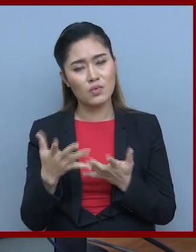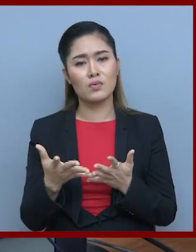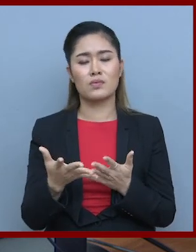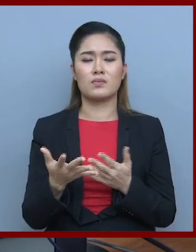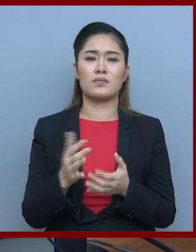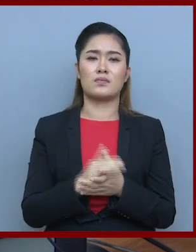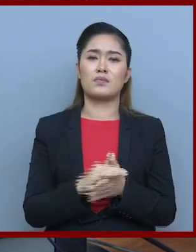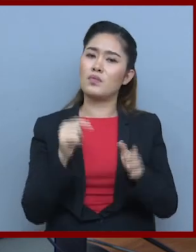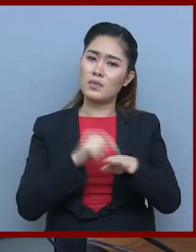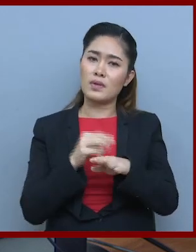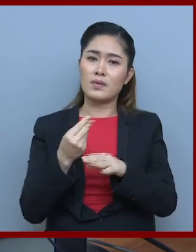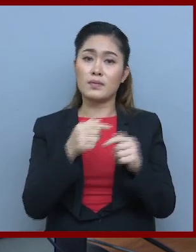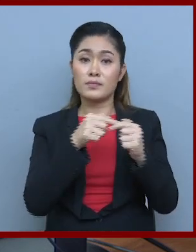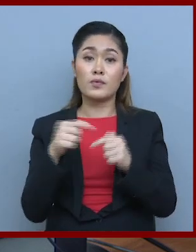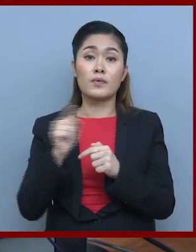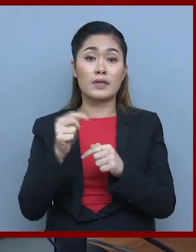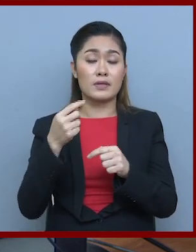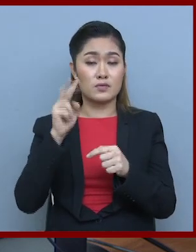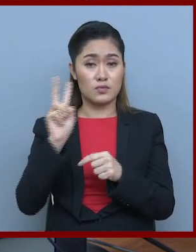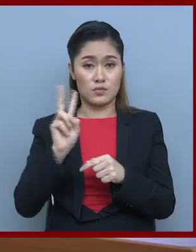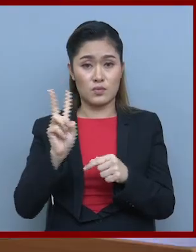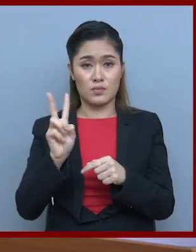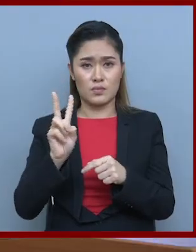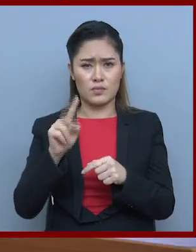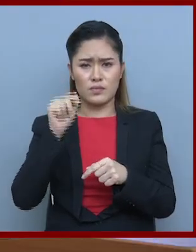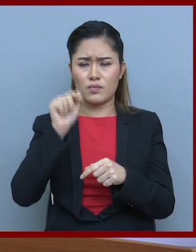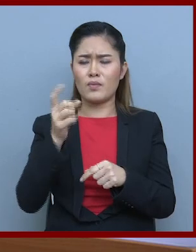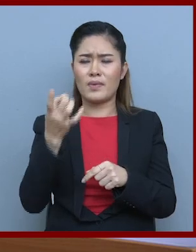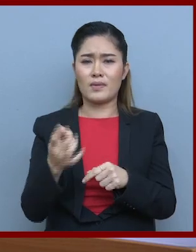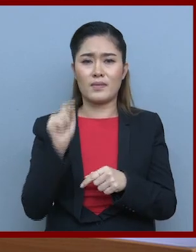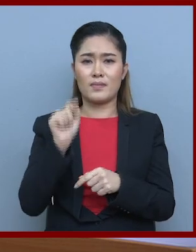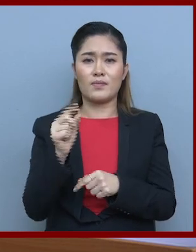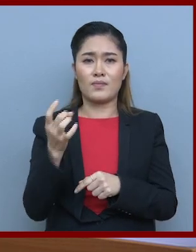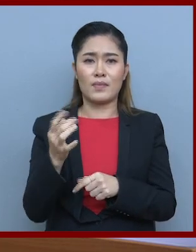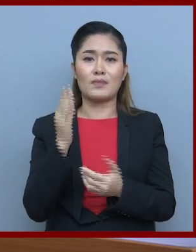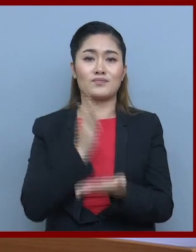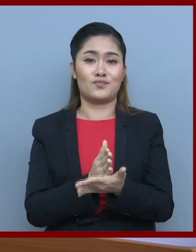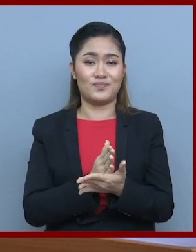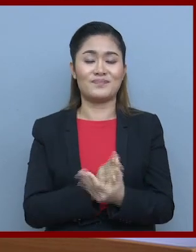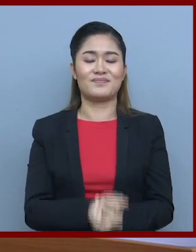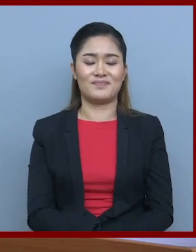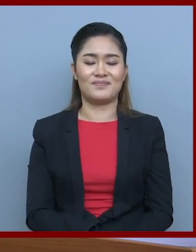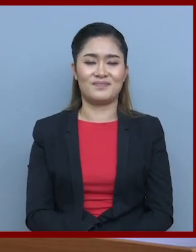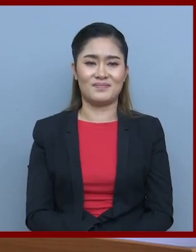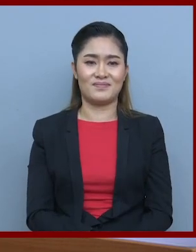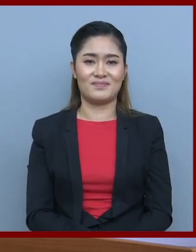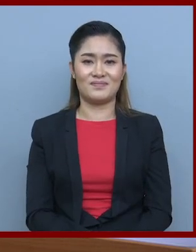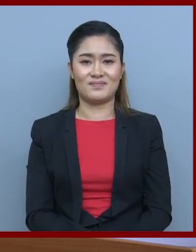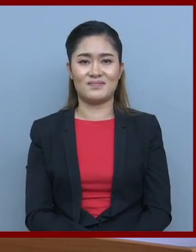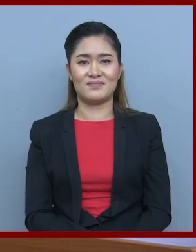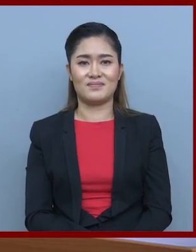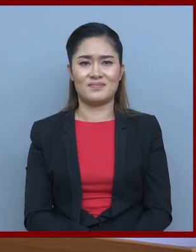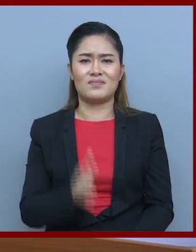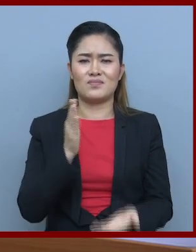2ต่อไปเหลือคอมมานด์2คอมมานด์2นี่คือปุ่มอะไรนักศึกษา stop นะเพราะงั้น stop